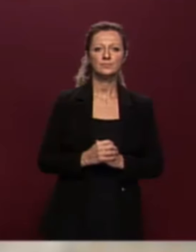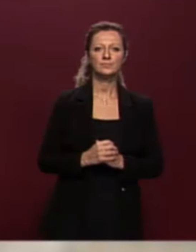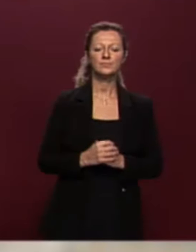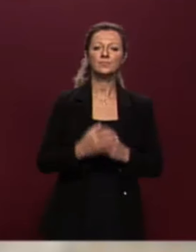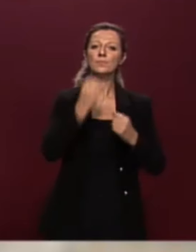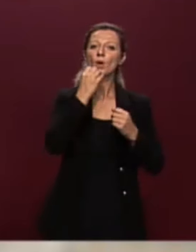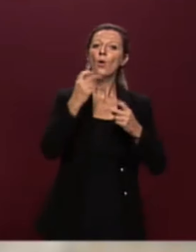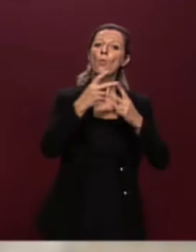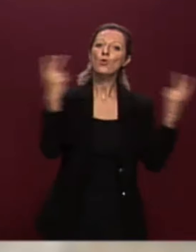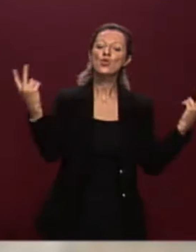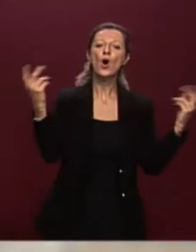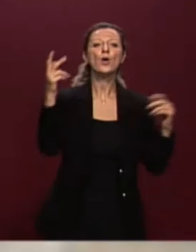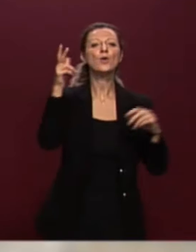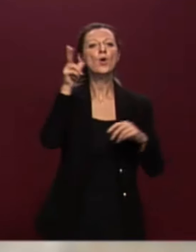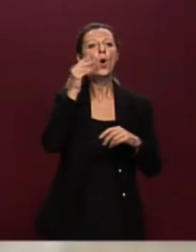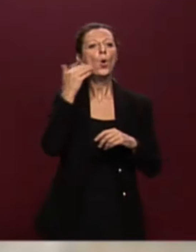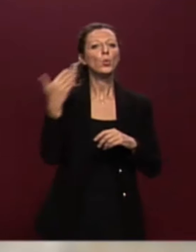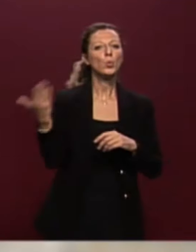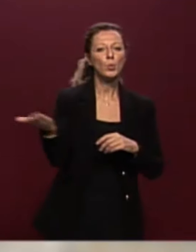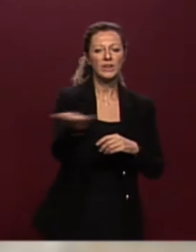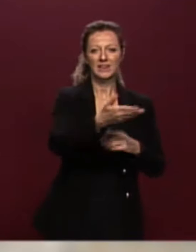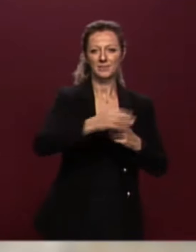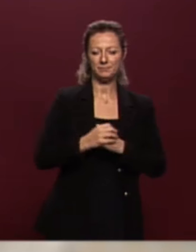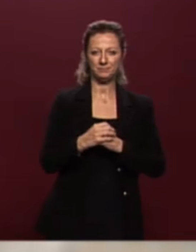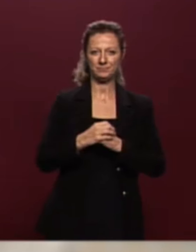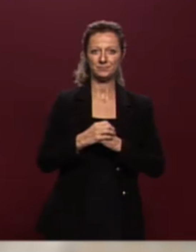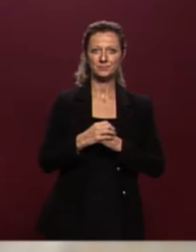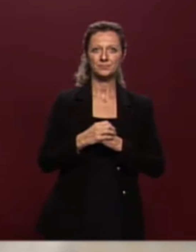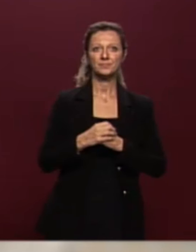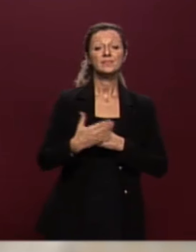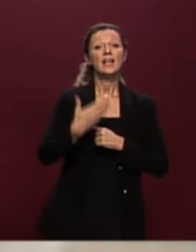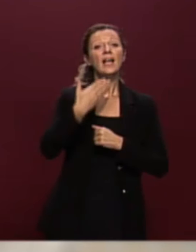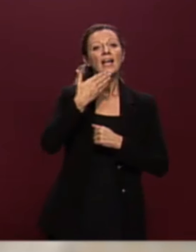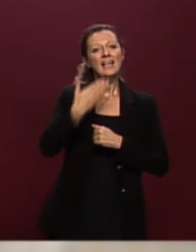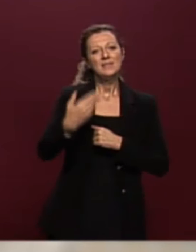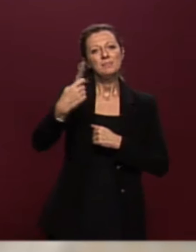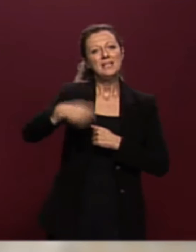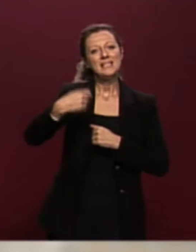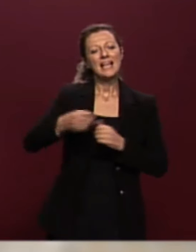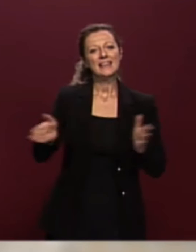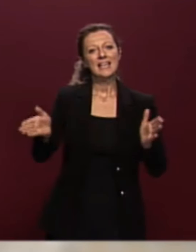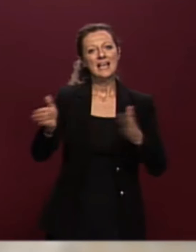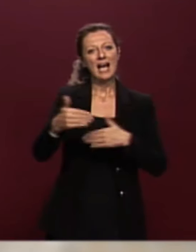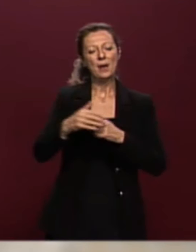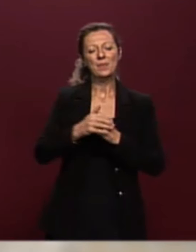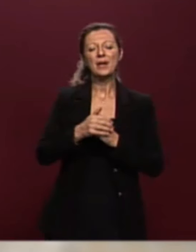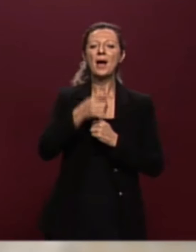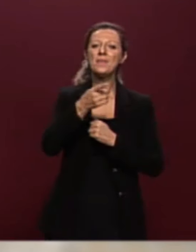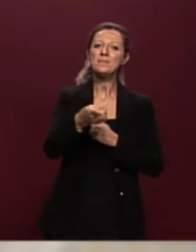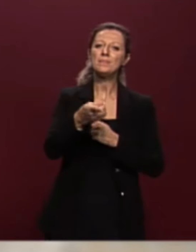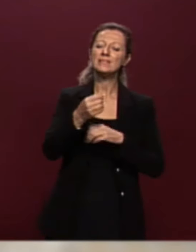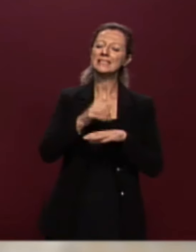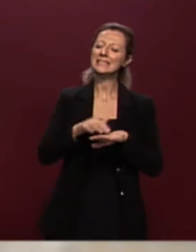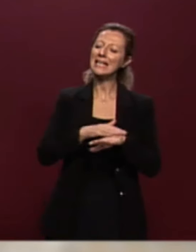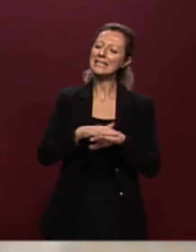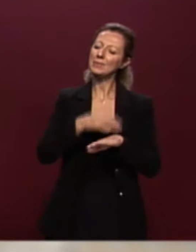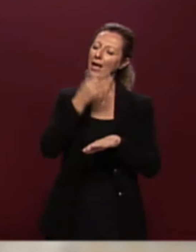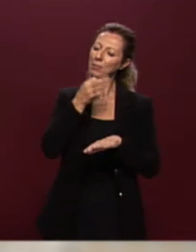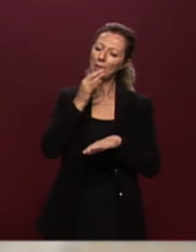Buongiorno a tutte e tutti. Grazie al Presidente della Camera per la consueta sensibilità su